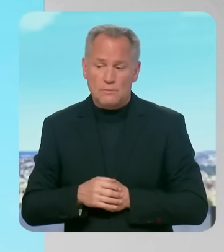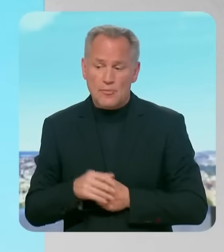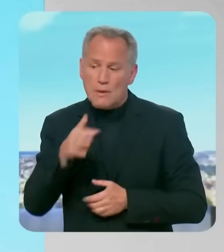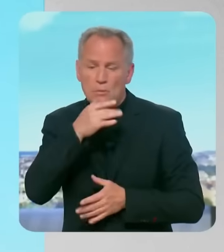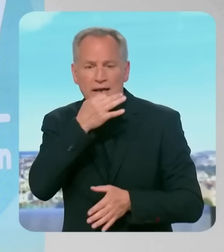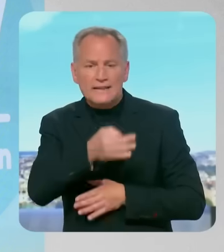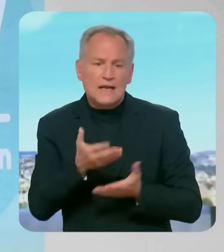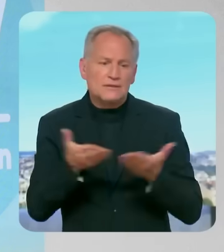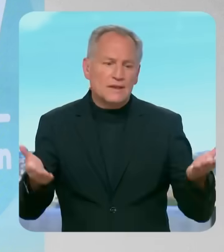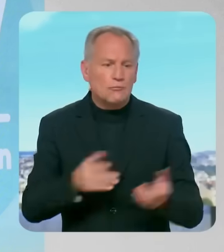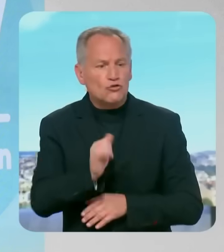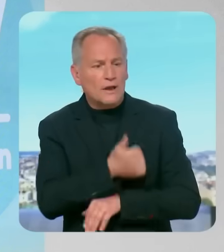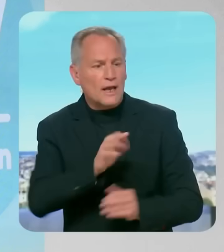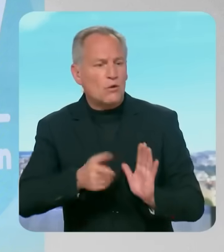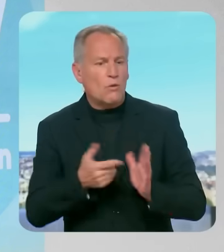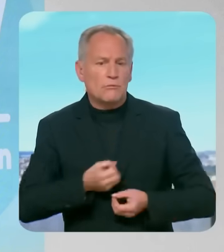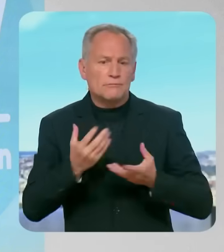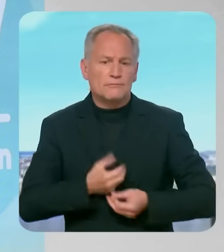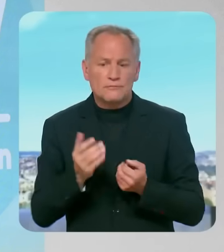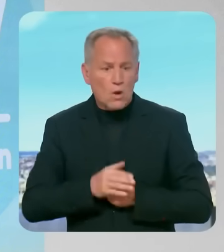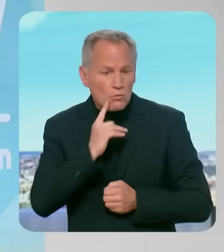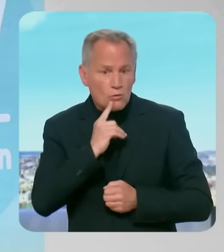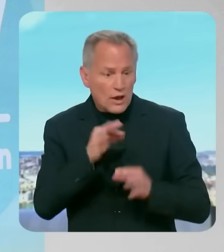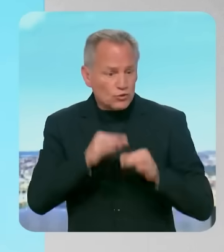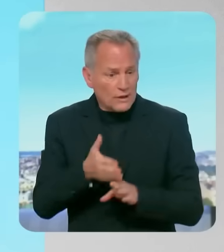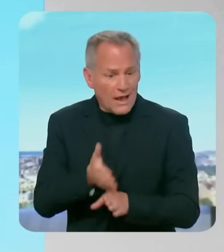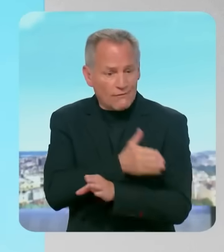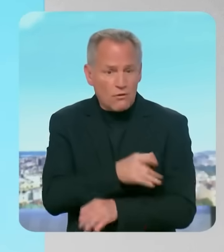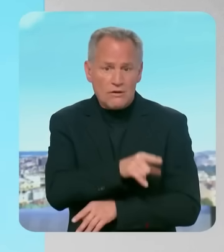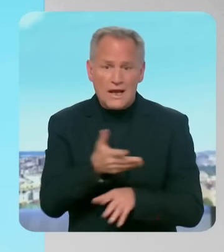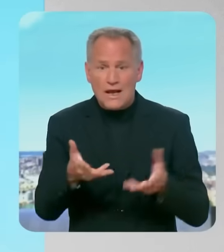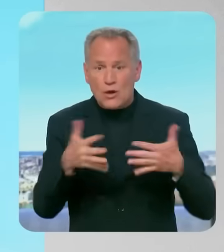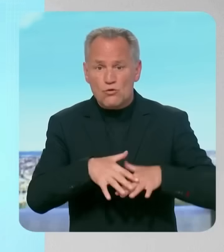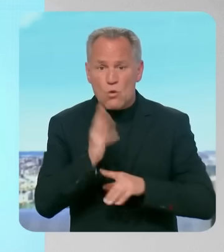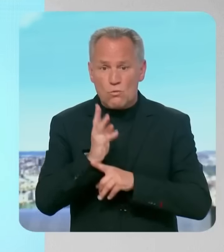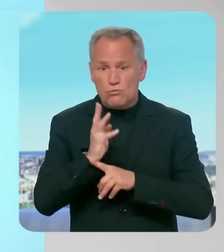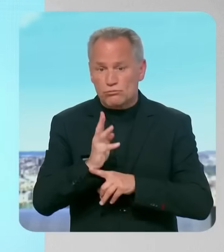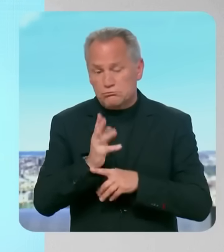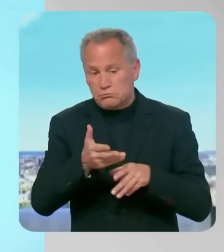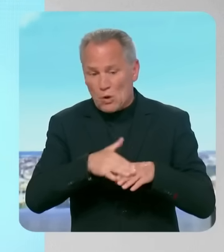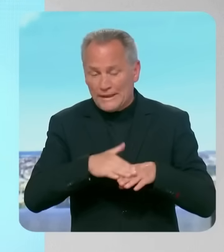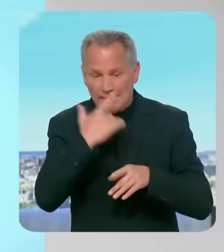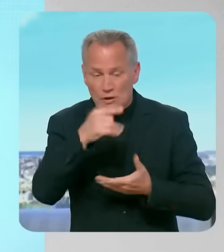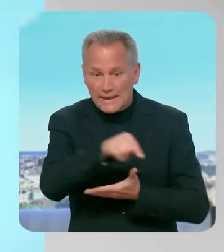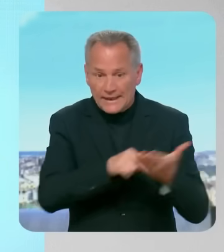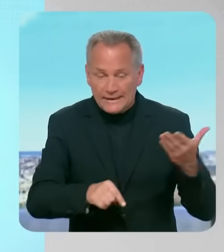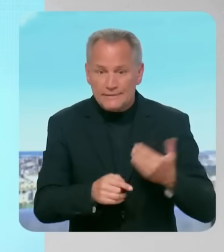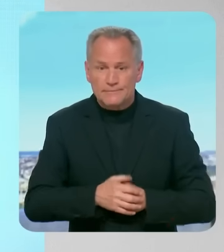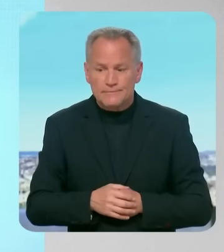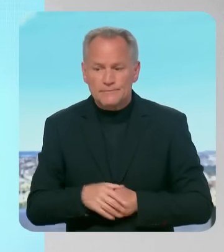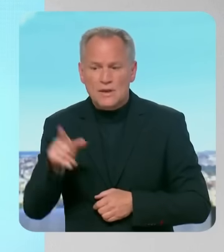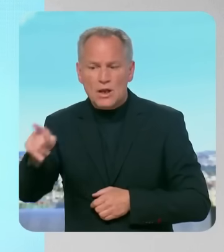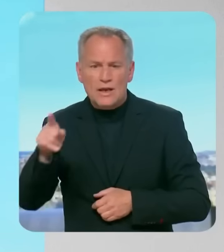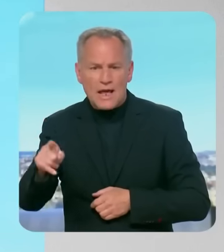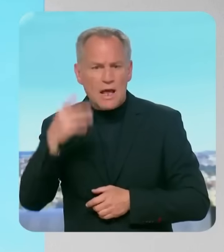s'exprimer » quand une réunion politique vient d'être interdite, qui plus est en campagne politique. Pour revenir à Jean-Luc Mélenchon, il prend beaucoup la lumière dans cette campagne. C'est lui la tête de